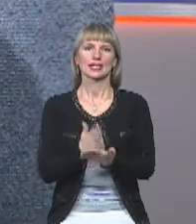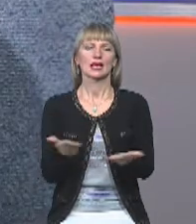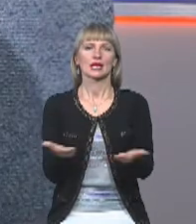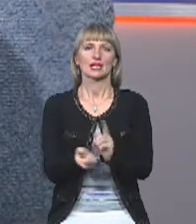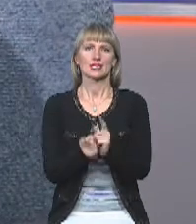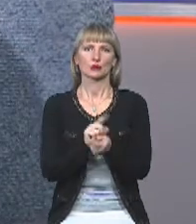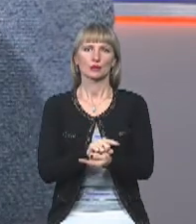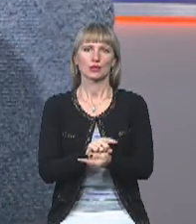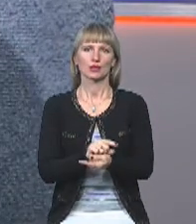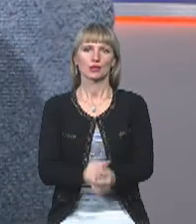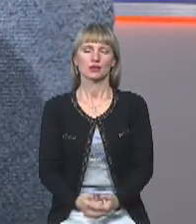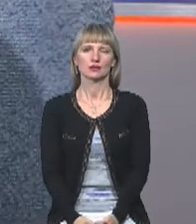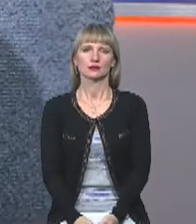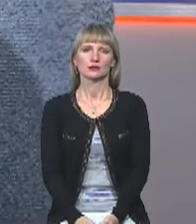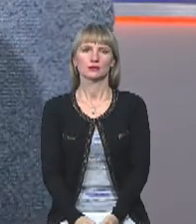зміни?